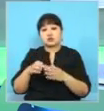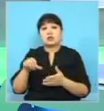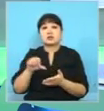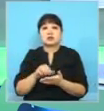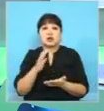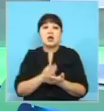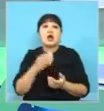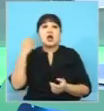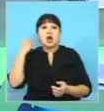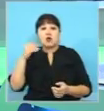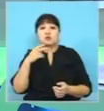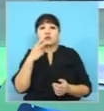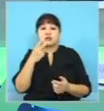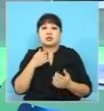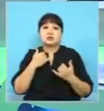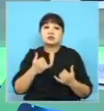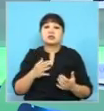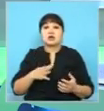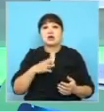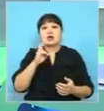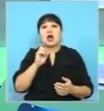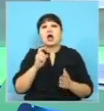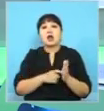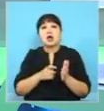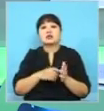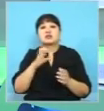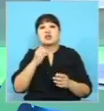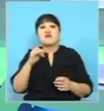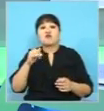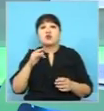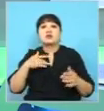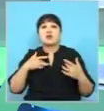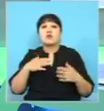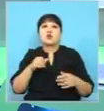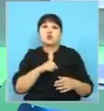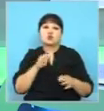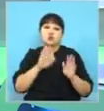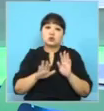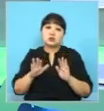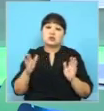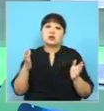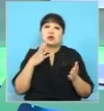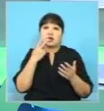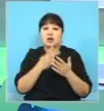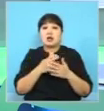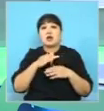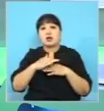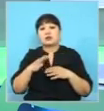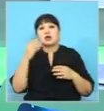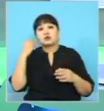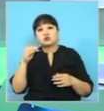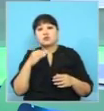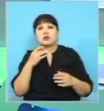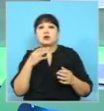жатыр. Ақтөбеліктердің назарына кеше Қарағандының Сәкен Сейфуллин атындағы Қазақ драма театры өз қойылымын ұсынды. Сахна саңлақтары